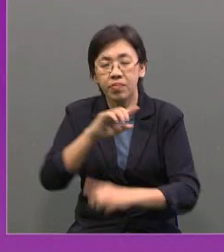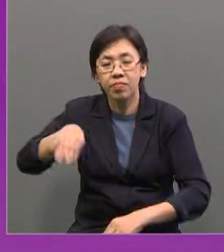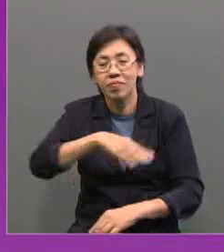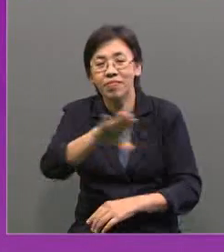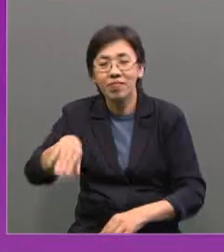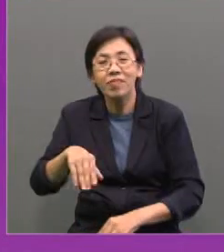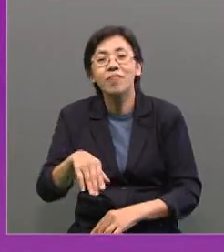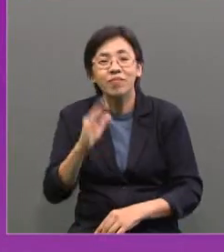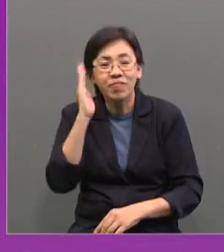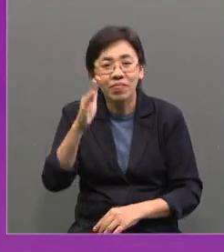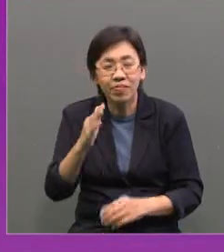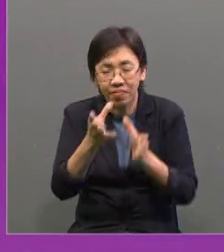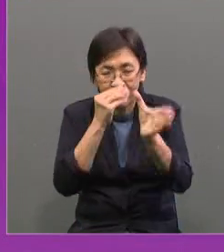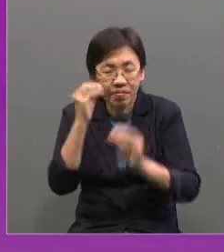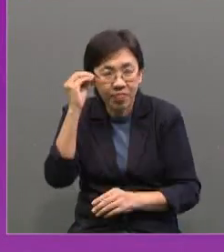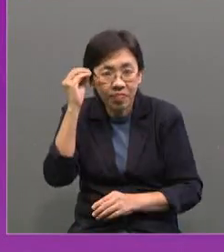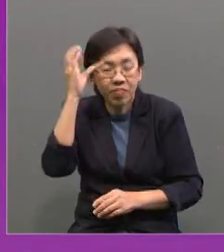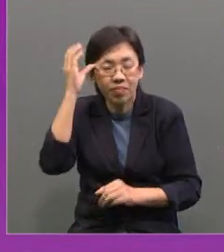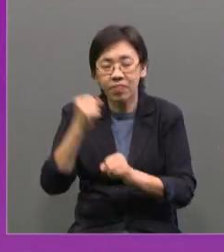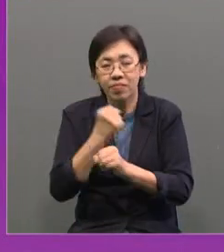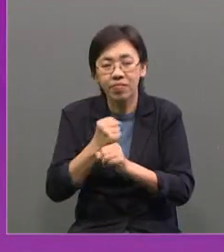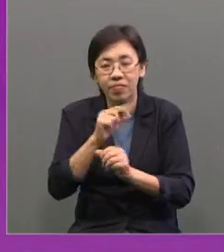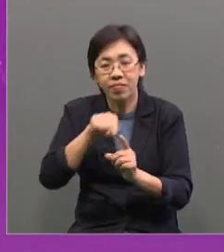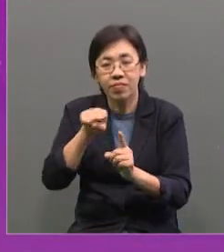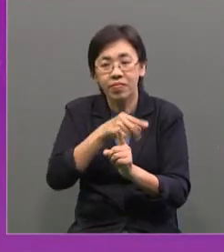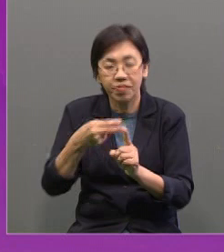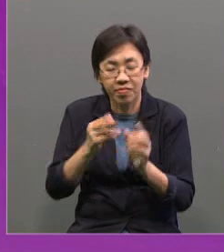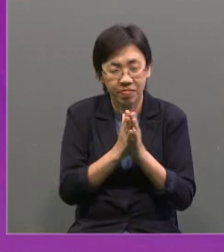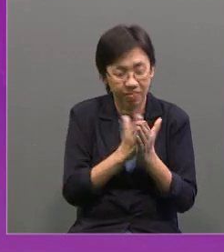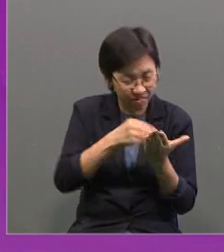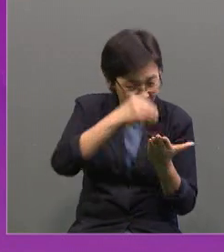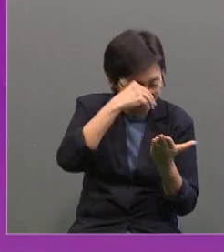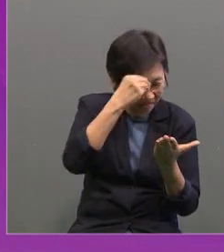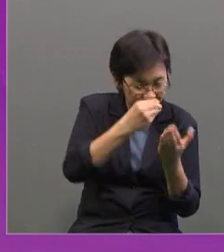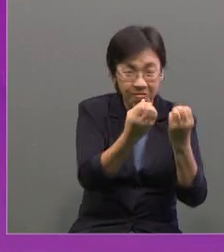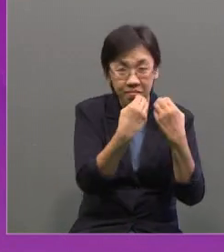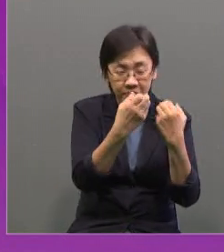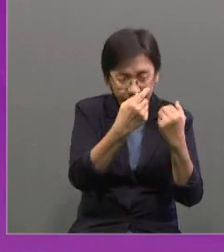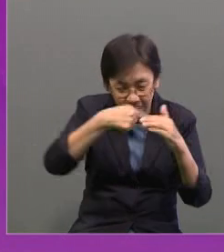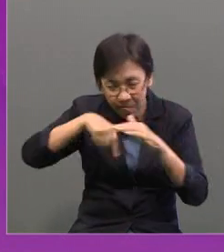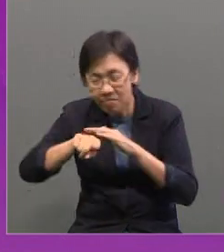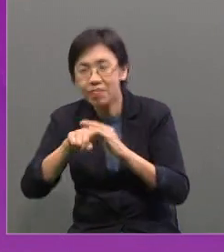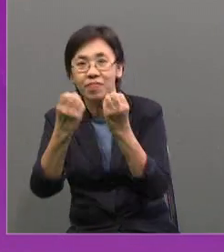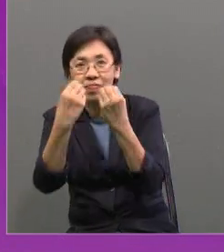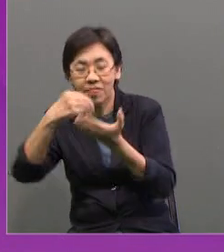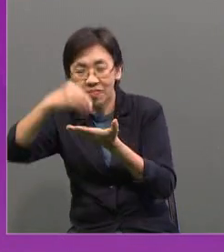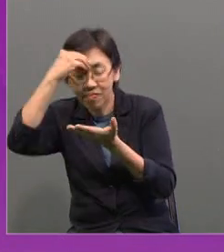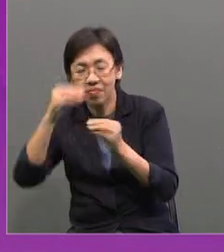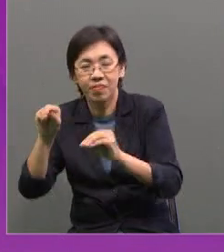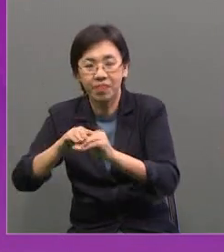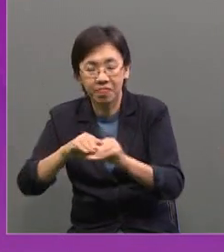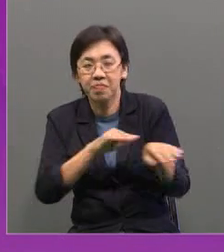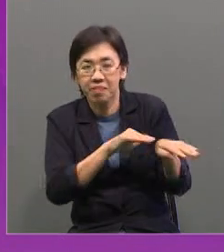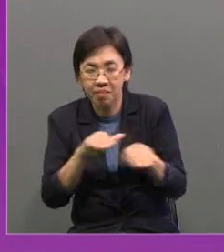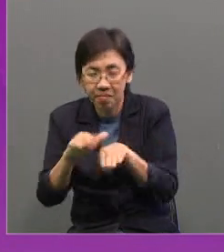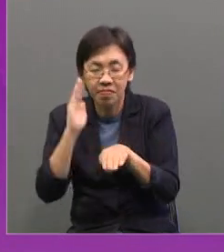เพื่อเพิ่มพูนความรู้แล้วก็ฝึกฝนทักษะนอกเหนือจากในบทเรียนแล้วก็เป็นการเสริมความรู้นอกห้องเรียนด้วยนะคะเตรียมความพร้อมให้